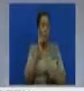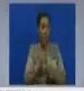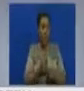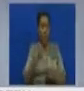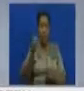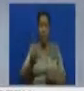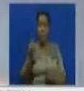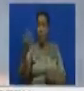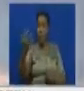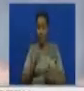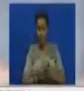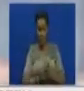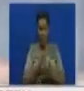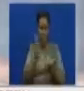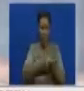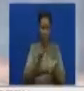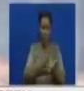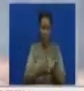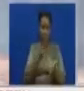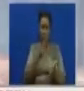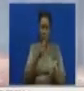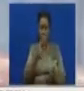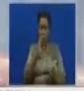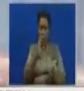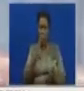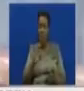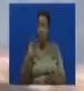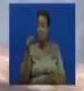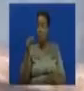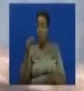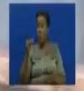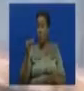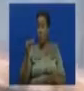Mimi ni Grayson Kakuru, TBC, Ardhio Sokoni.